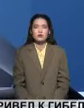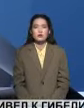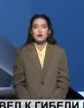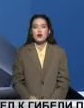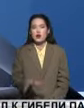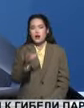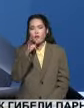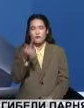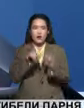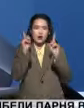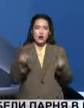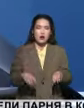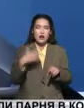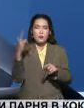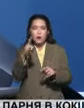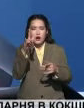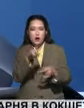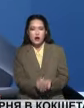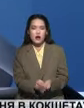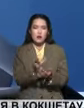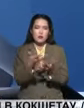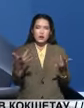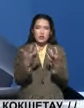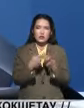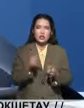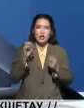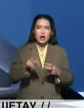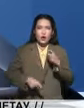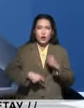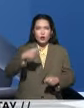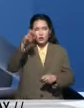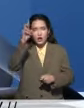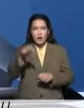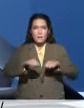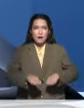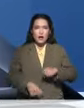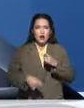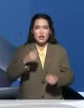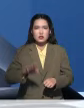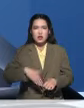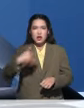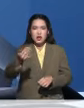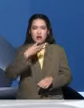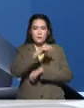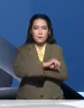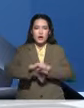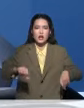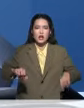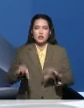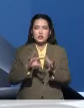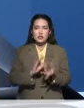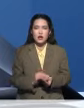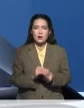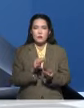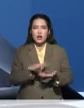Осудили все израильские авиаудары по Сирии. Расценили все как нарушение гуманитарного права, нарушение суверенитета и территориальной целостности Сирии и